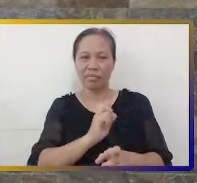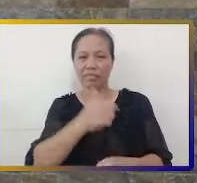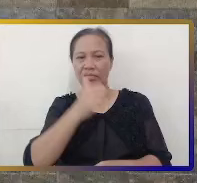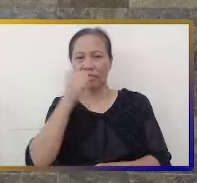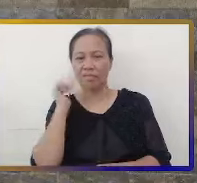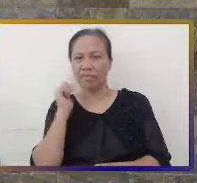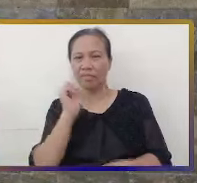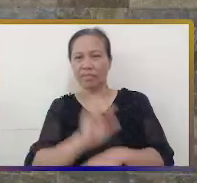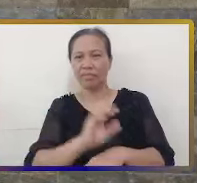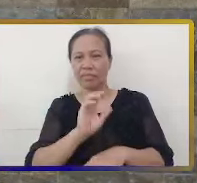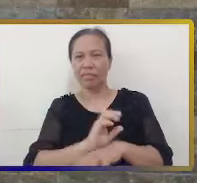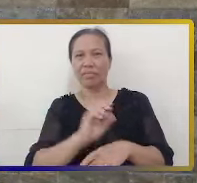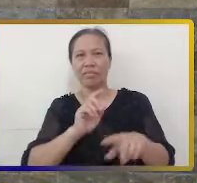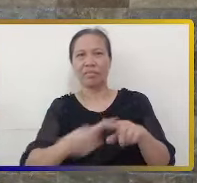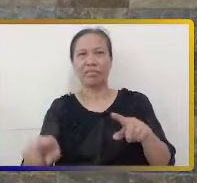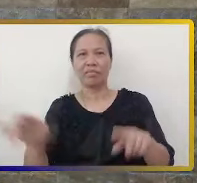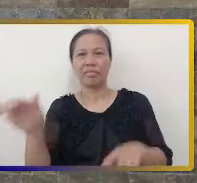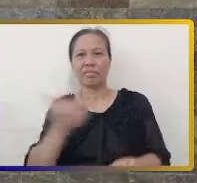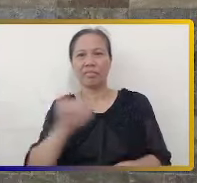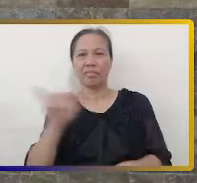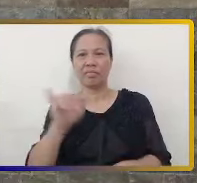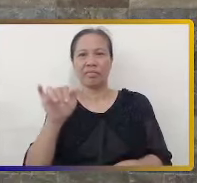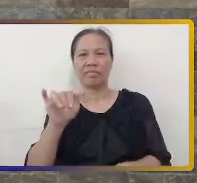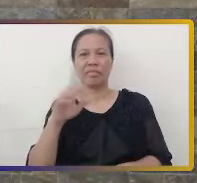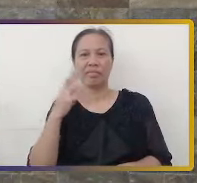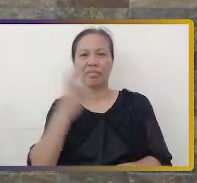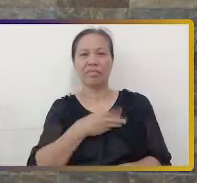kund galing sa grupo ng